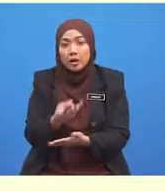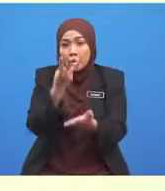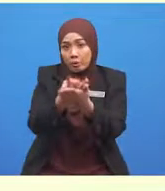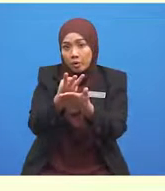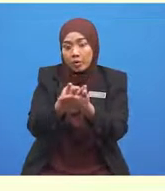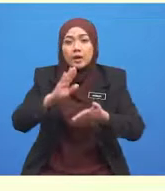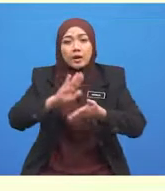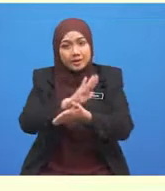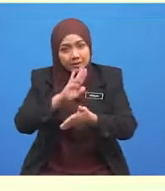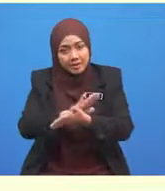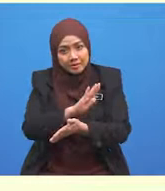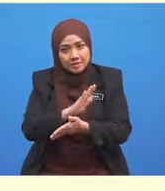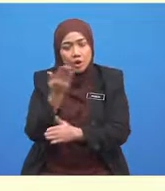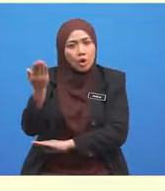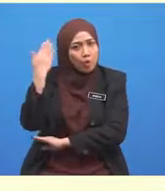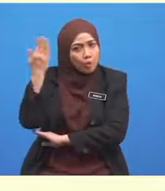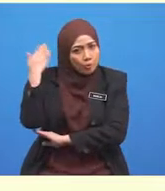wang kertas terdahulu.